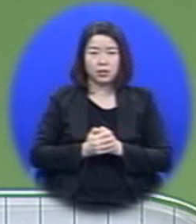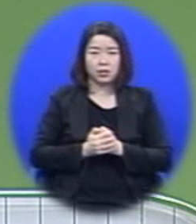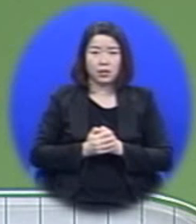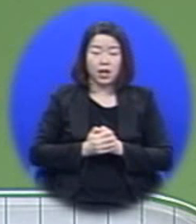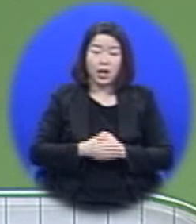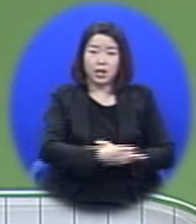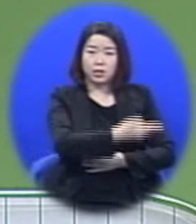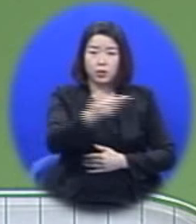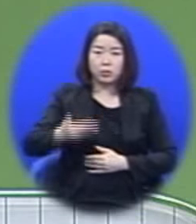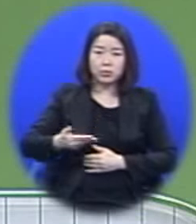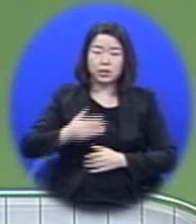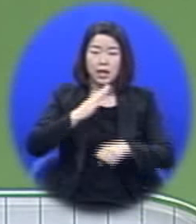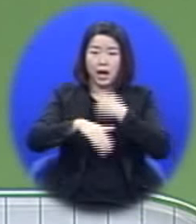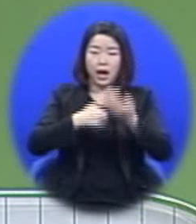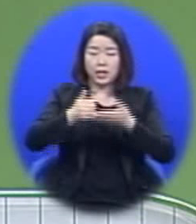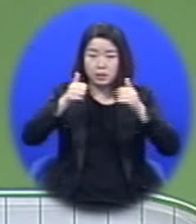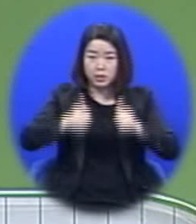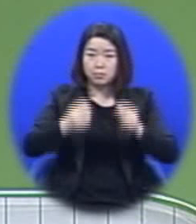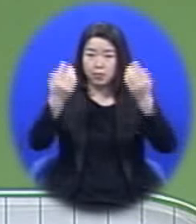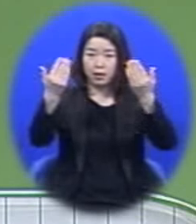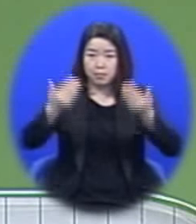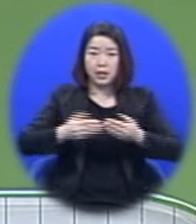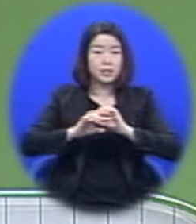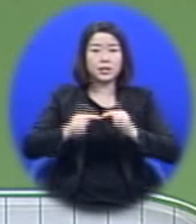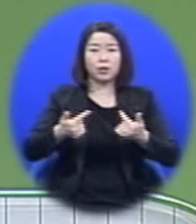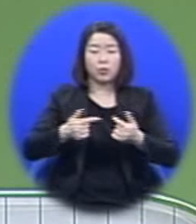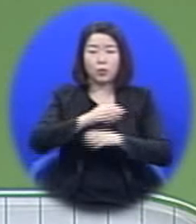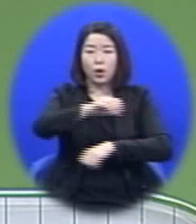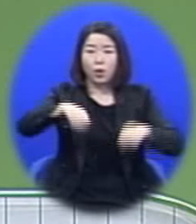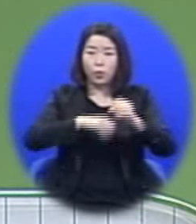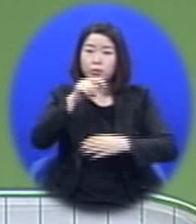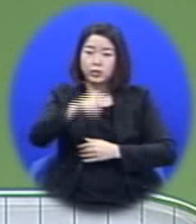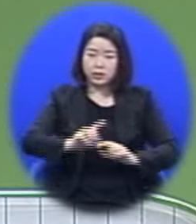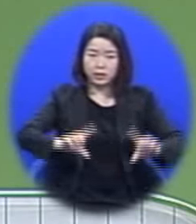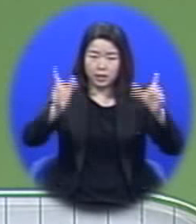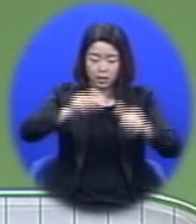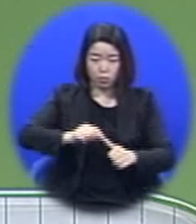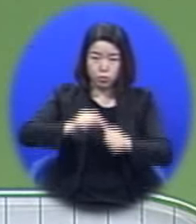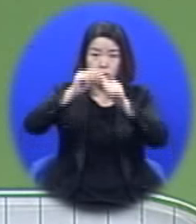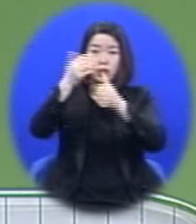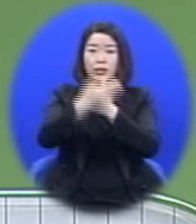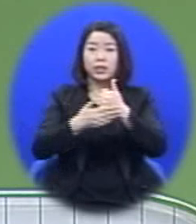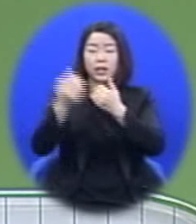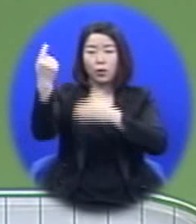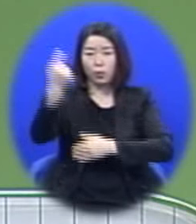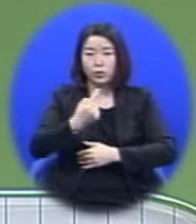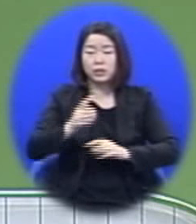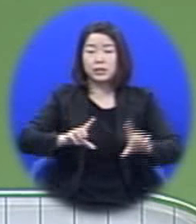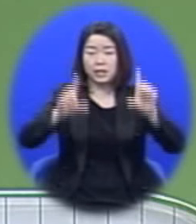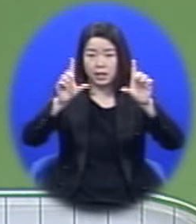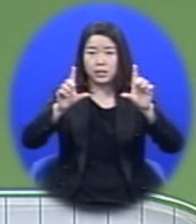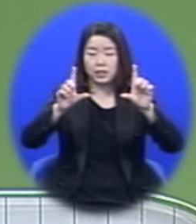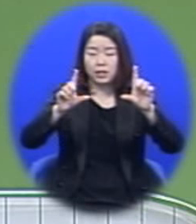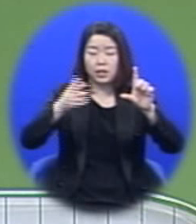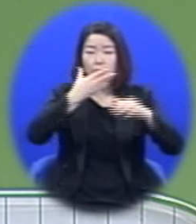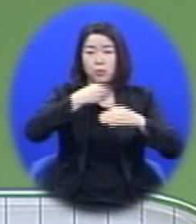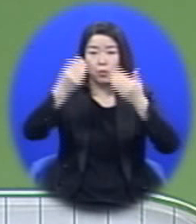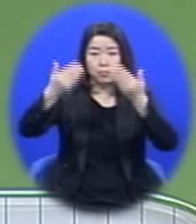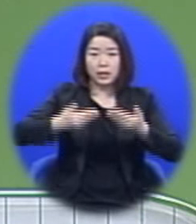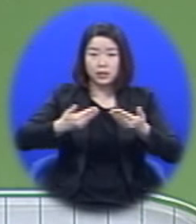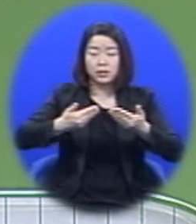여러분이 하나님의 심판을 받지 않고 오히려 그날은 구원의 은혜가 임하는 날이 되는 이 복은